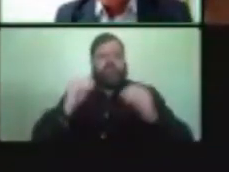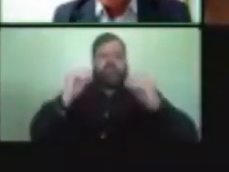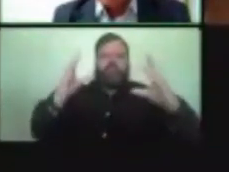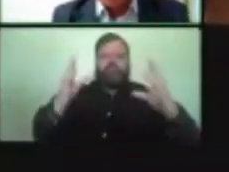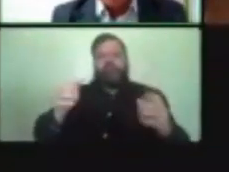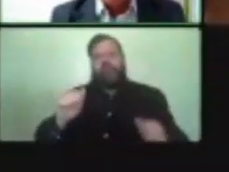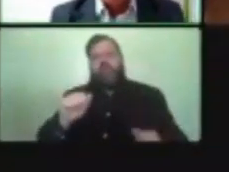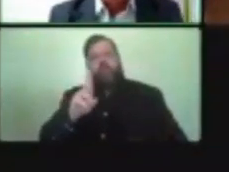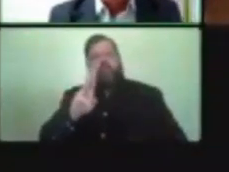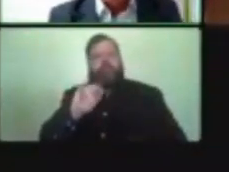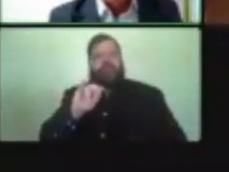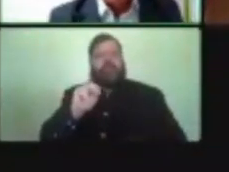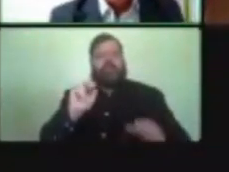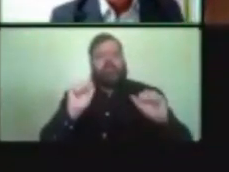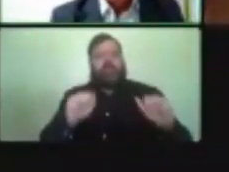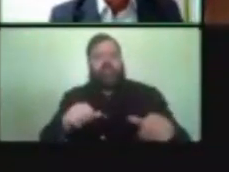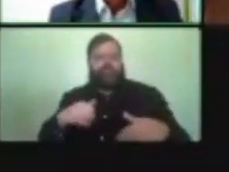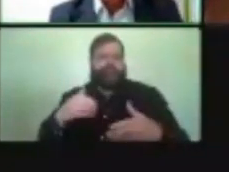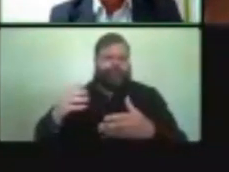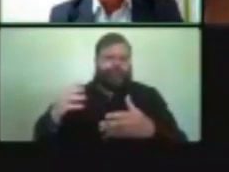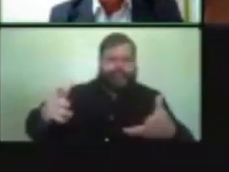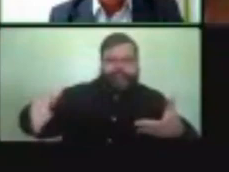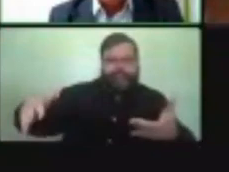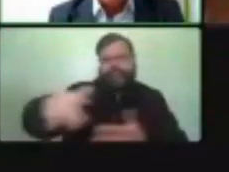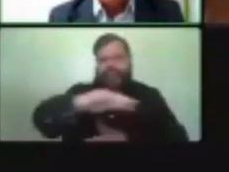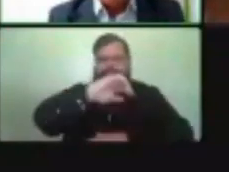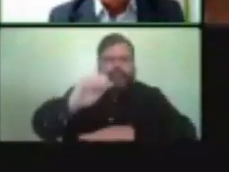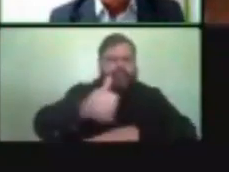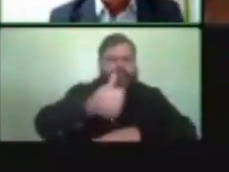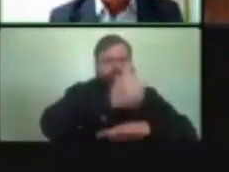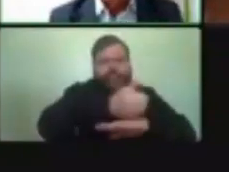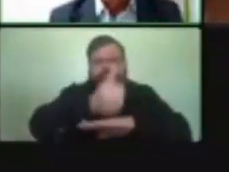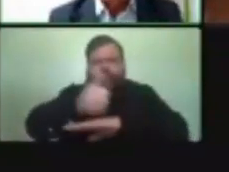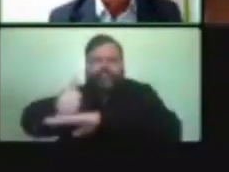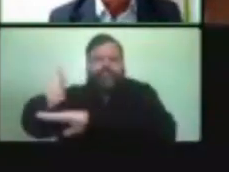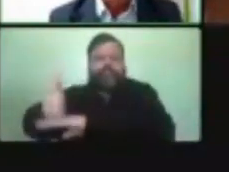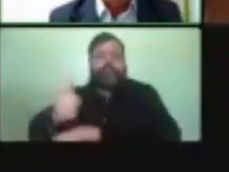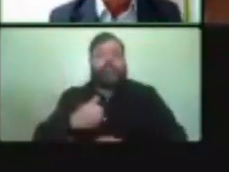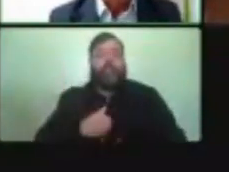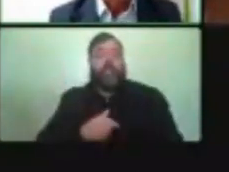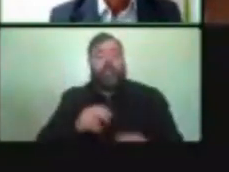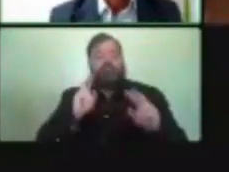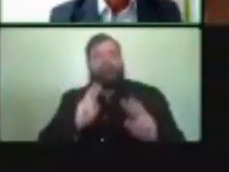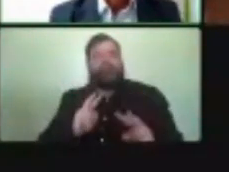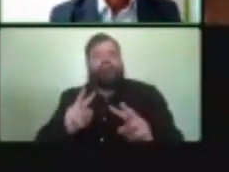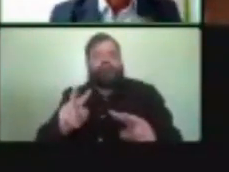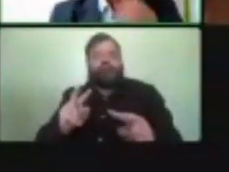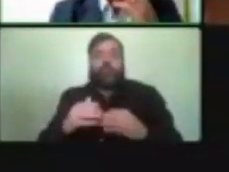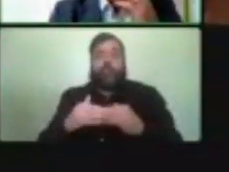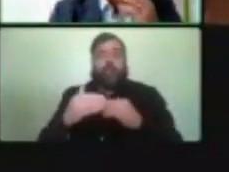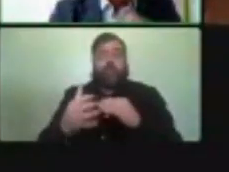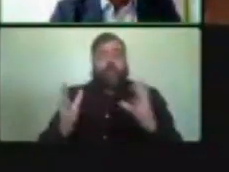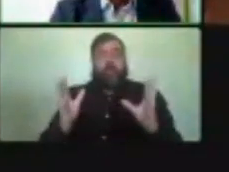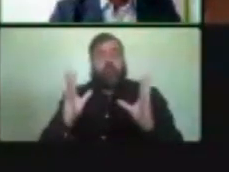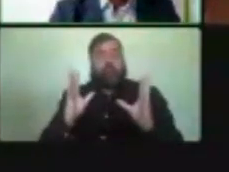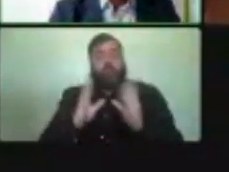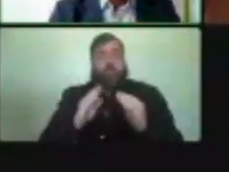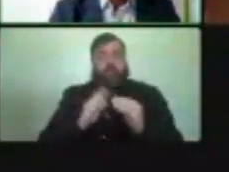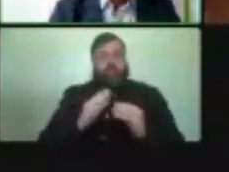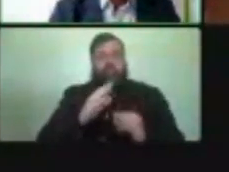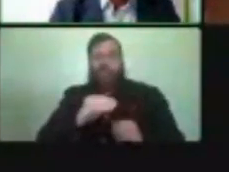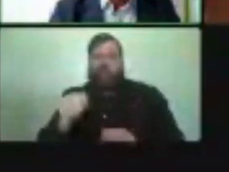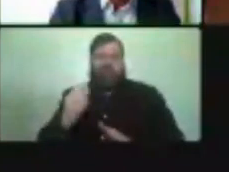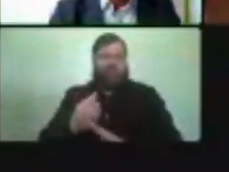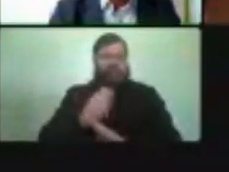Naona walimu wanapaswa kujiandaa tangu siku moja. Tutakuwa na mengi ya kushirikiana nanyi katika